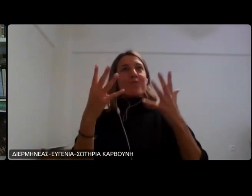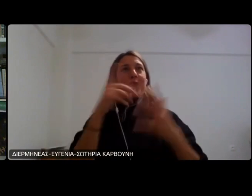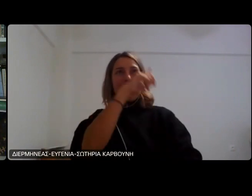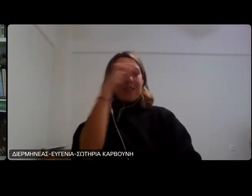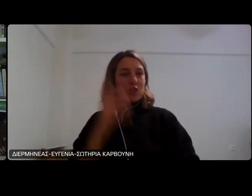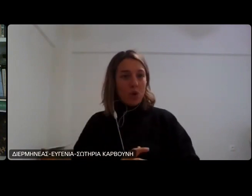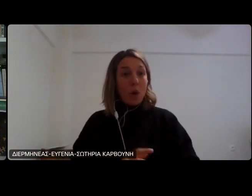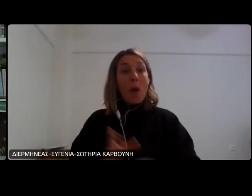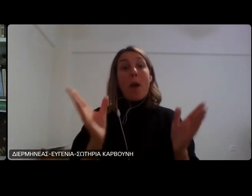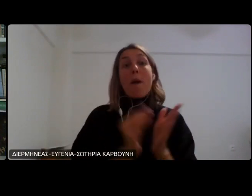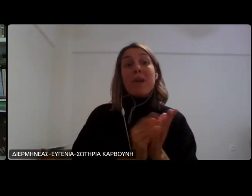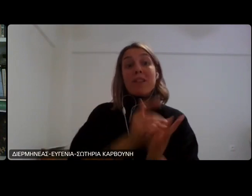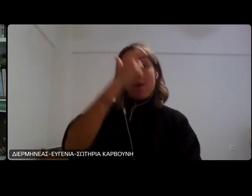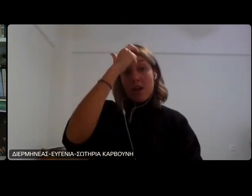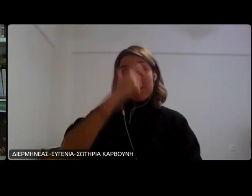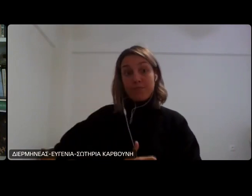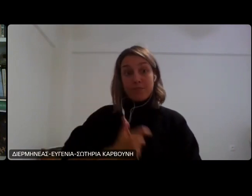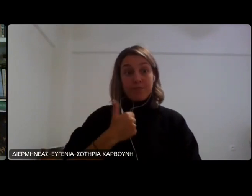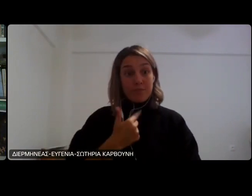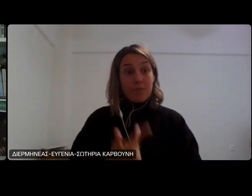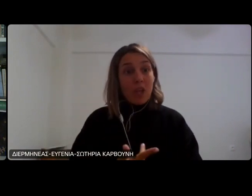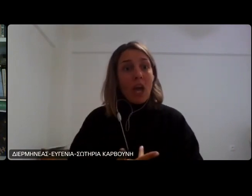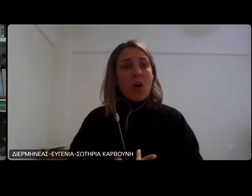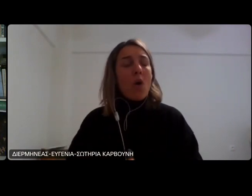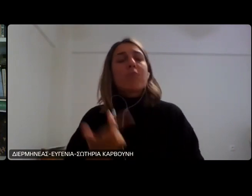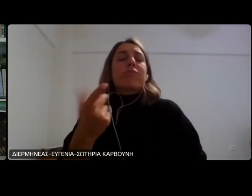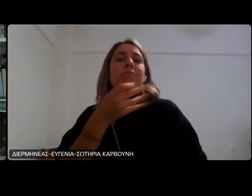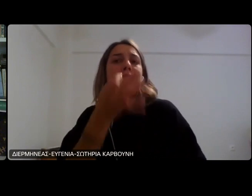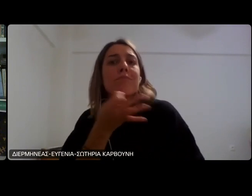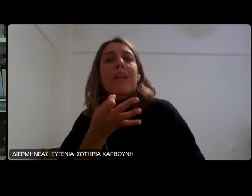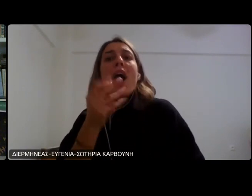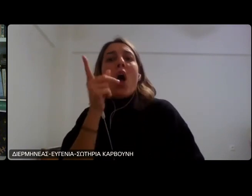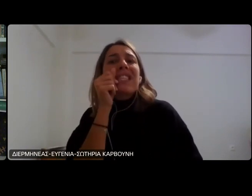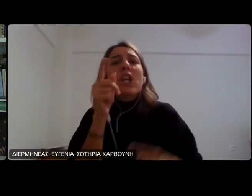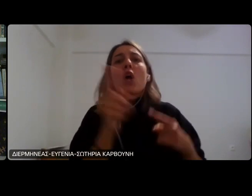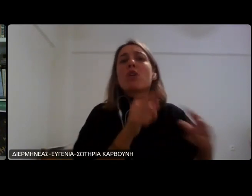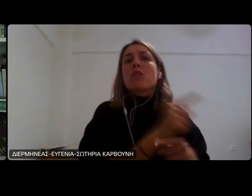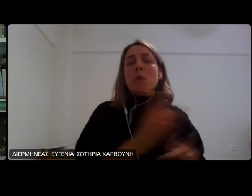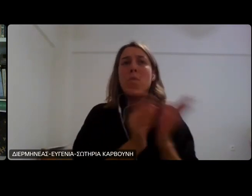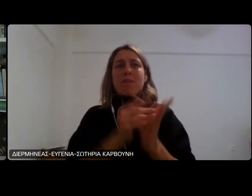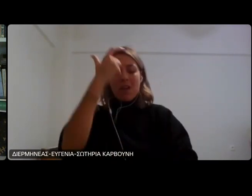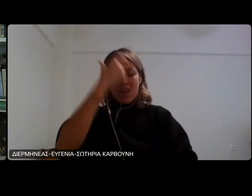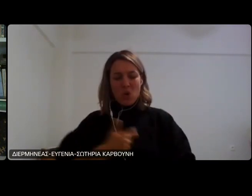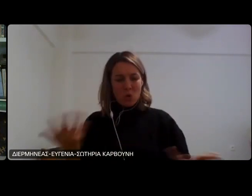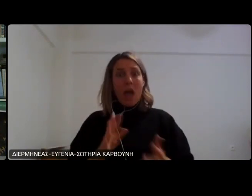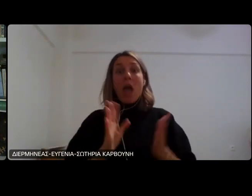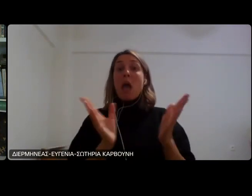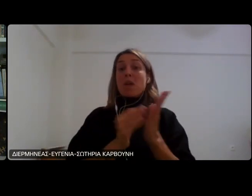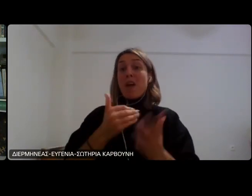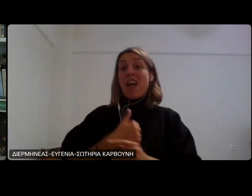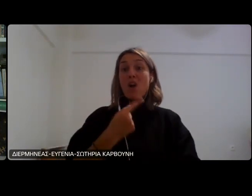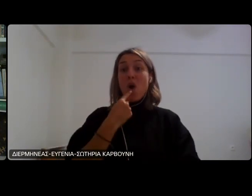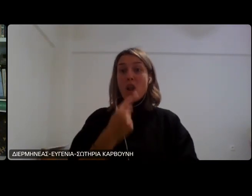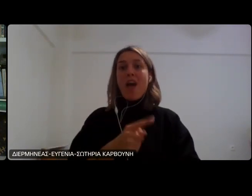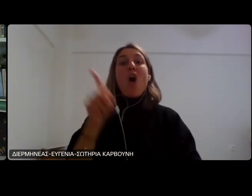τη συνομιλήτριά μου αρχικά να αναρωτηθεί τι διάλογο συμβαίνει με μένα. Λέω λόγου χάρη, είμαι δίγλωση. Και είναι σαν να γίνεται